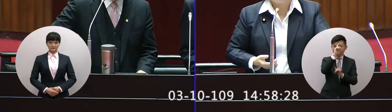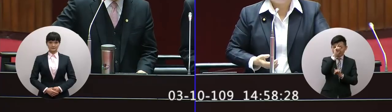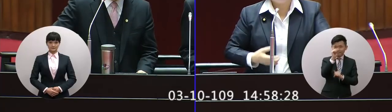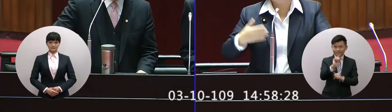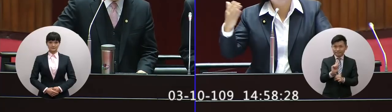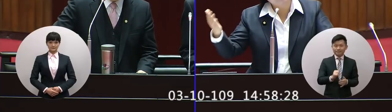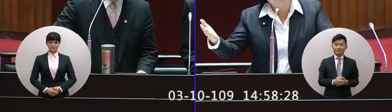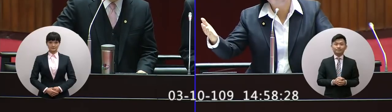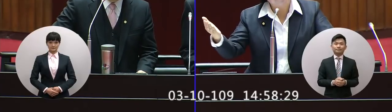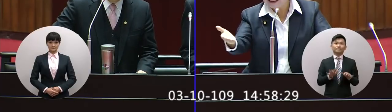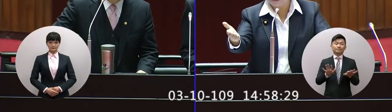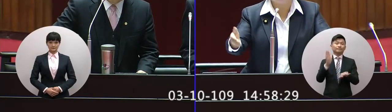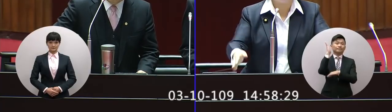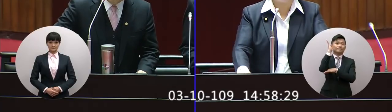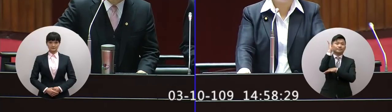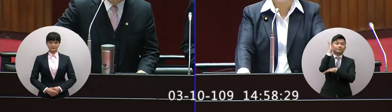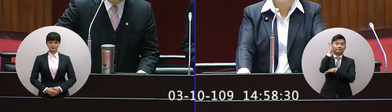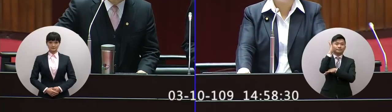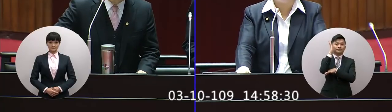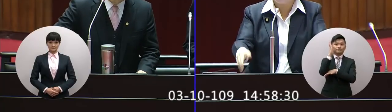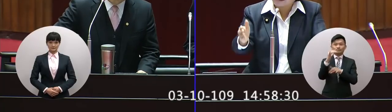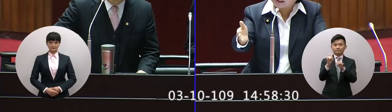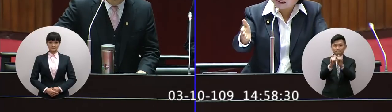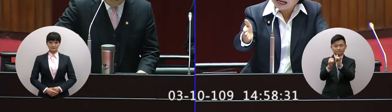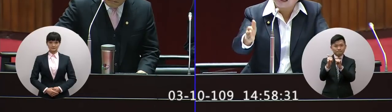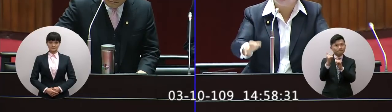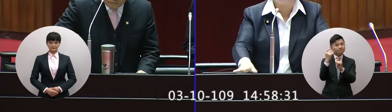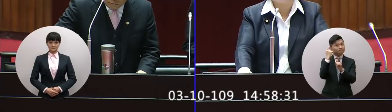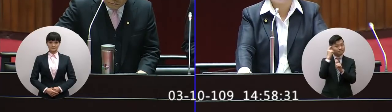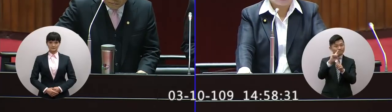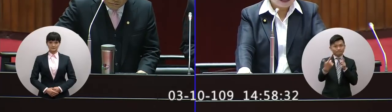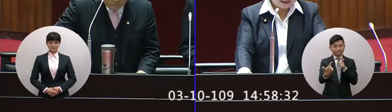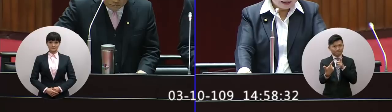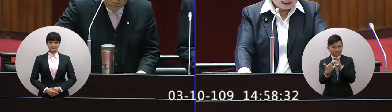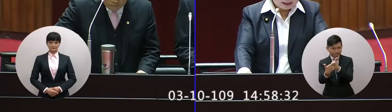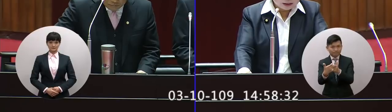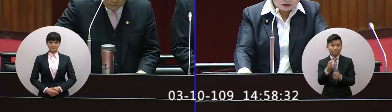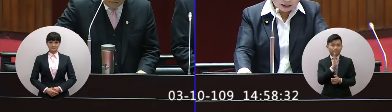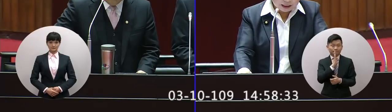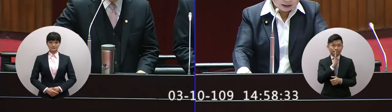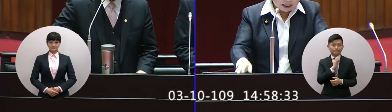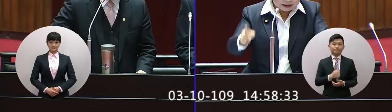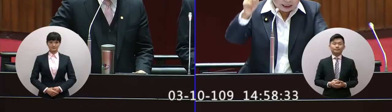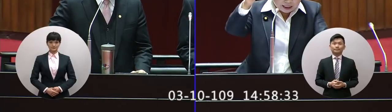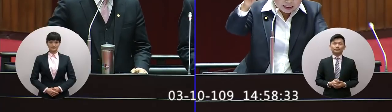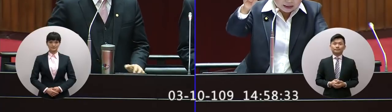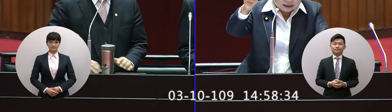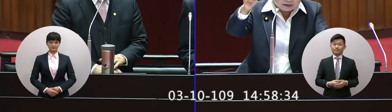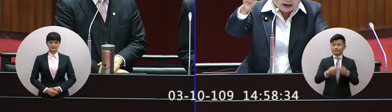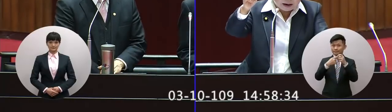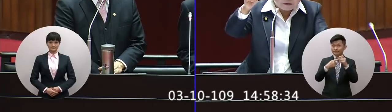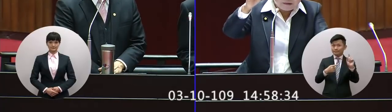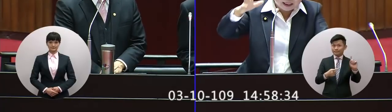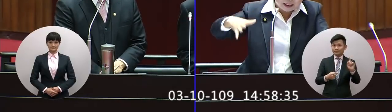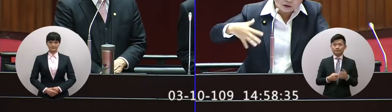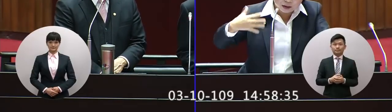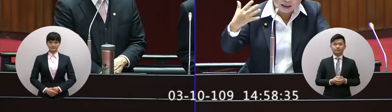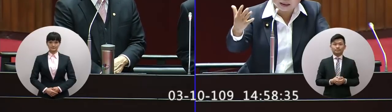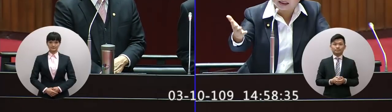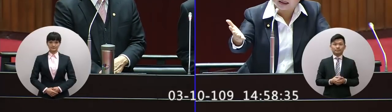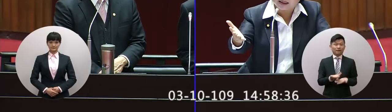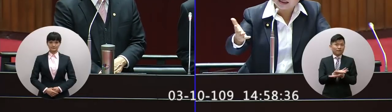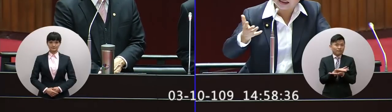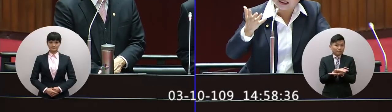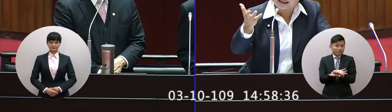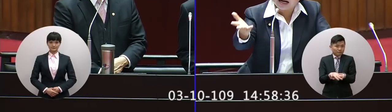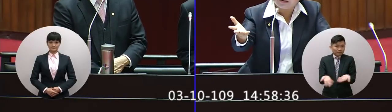的，因为现在政府非常的接地气，我们期待接地气，也就是他第一个是希望发放可以全